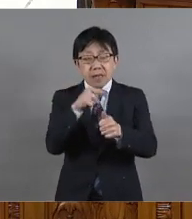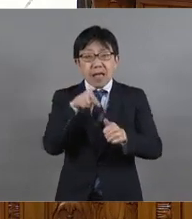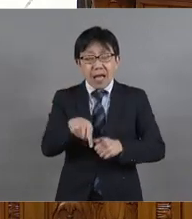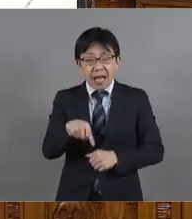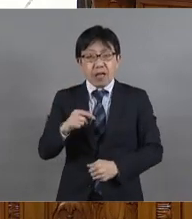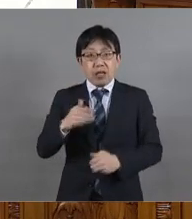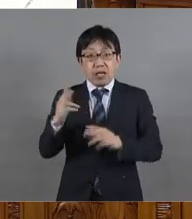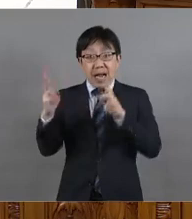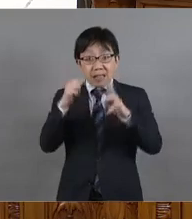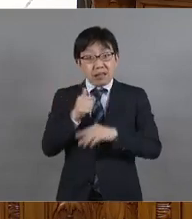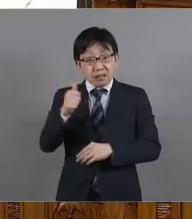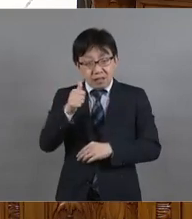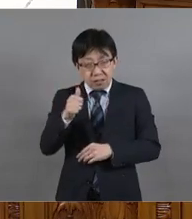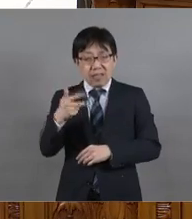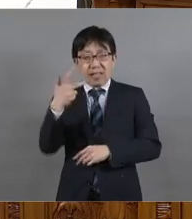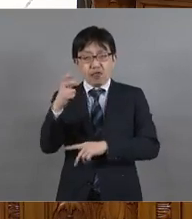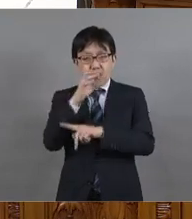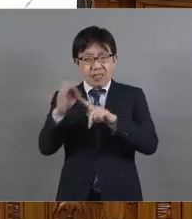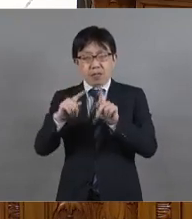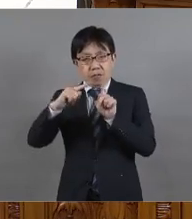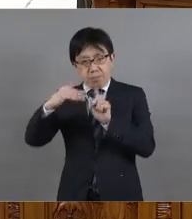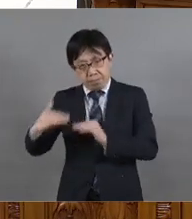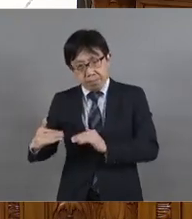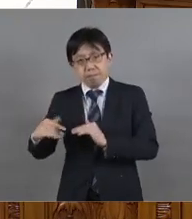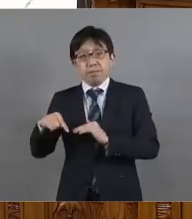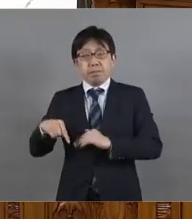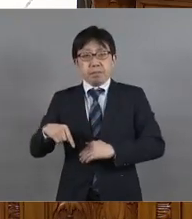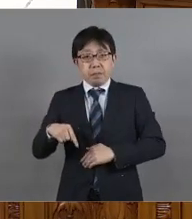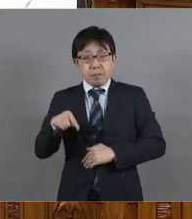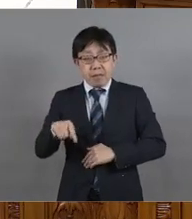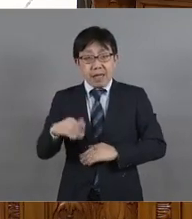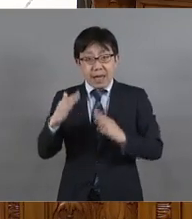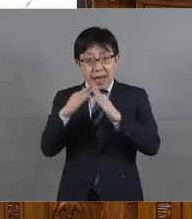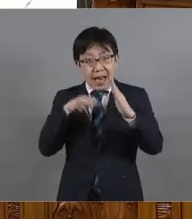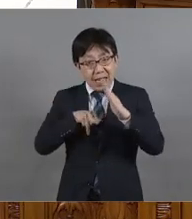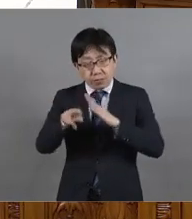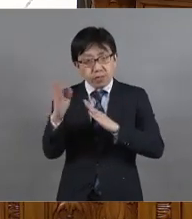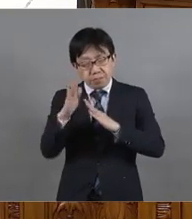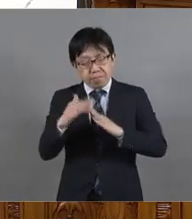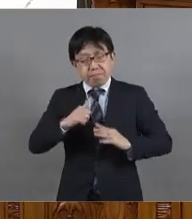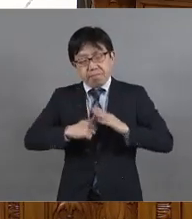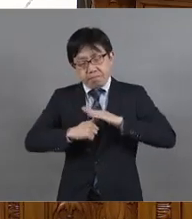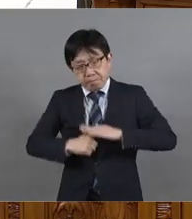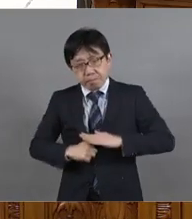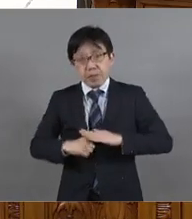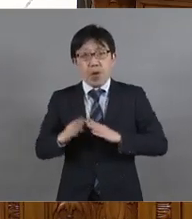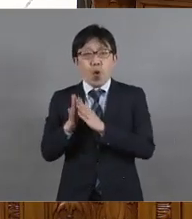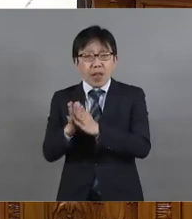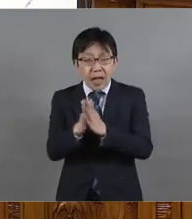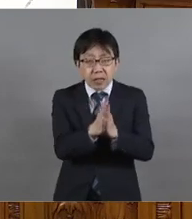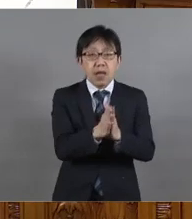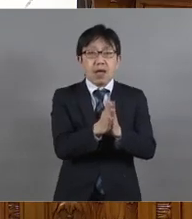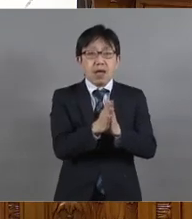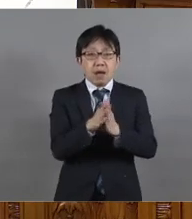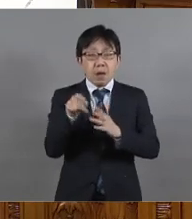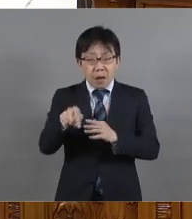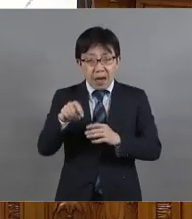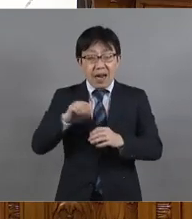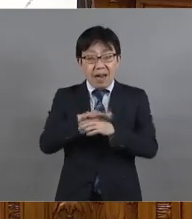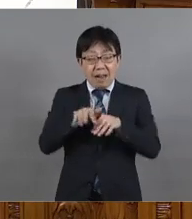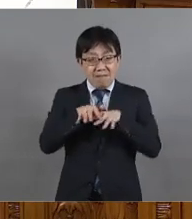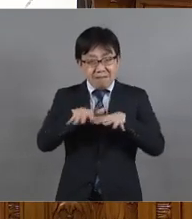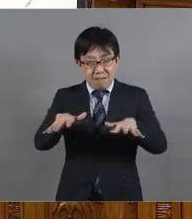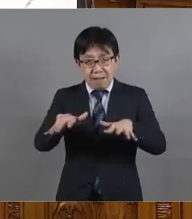削減不要不急の外出自粛など国民の皆様にご協力をお願いして何としても感染拡大を抑える